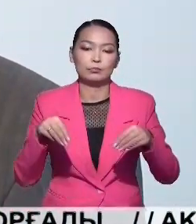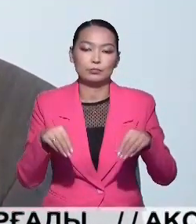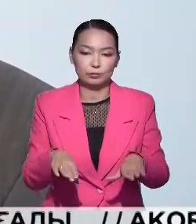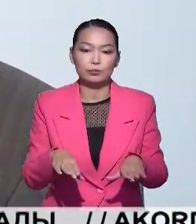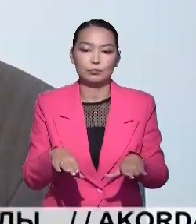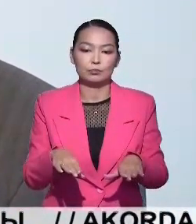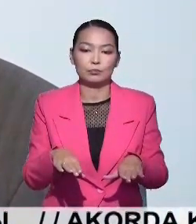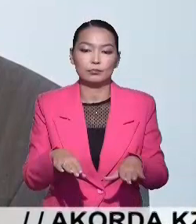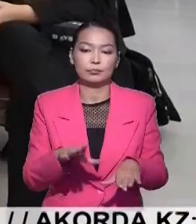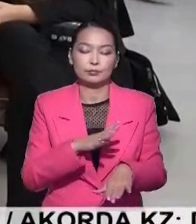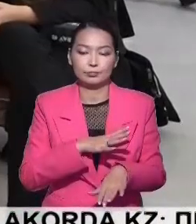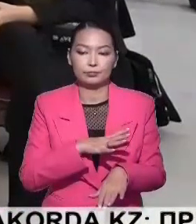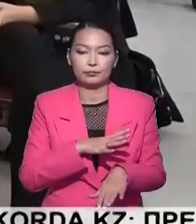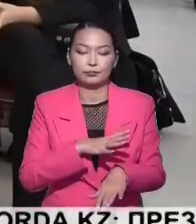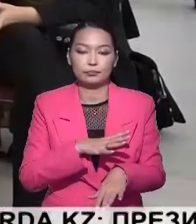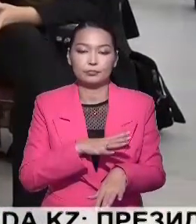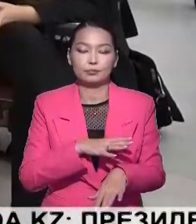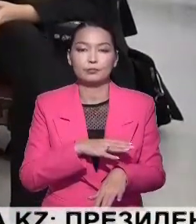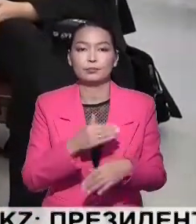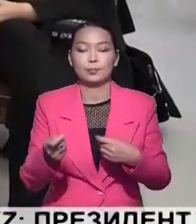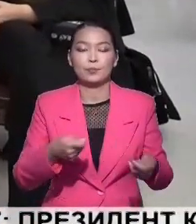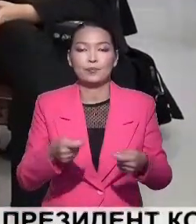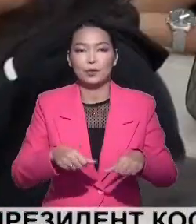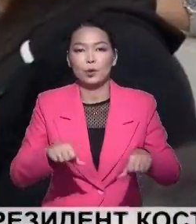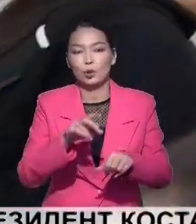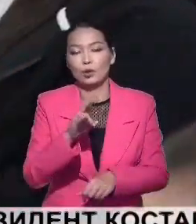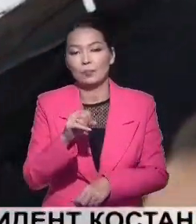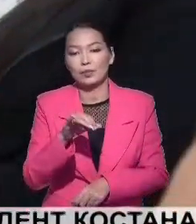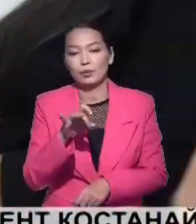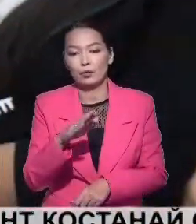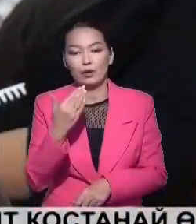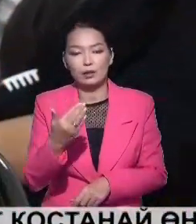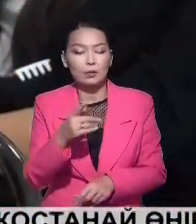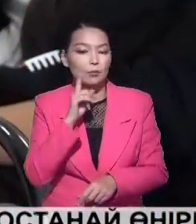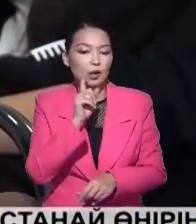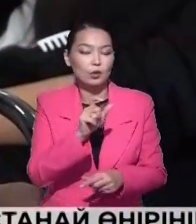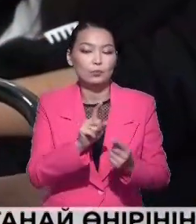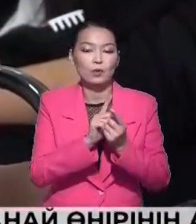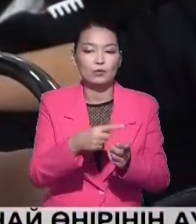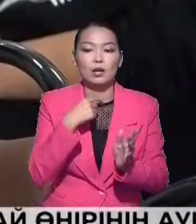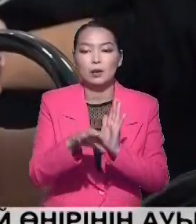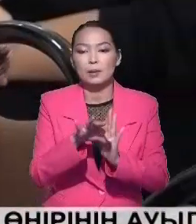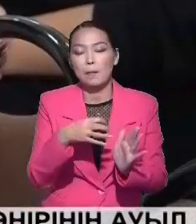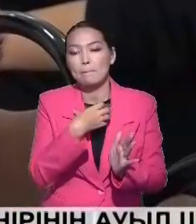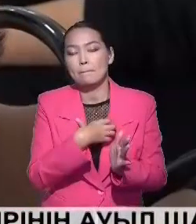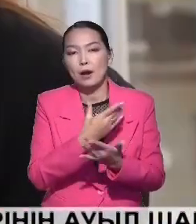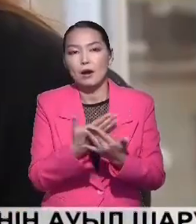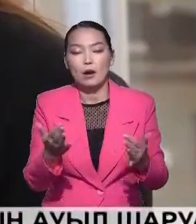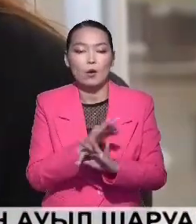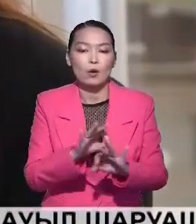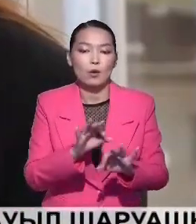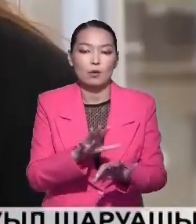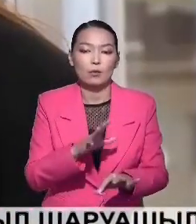ауыстыруға шешім қабылдапты. Комиссия төрағасы Нұрлан Әбдіров мұнан соң аудан жастарымен кездесіп, референдумның маңыздылығына тоқталды.